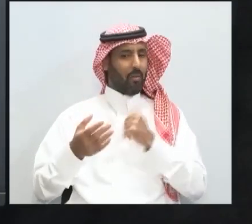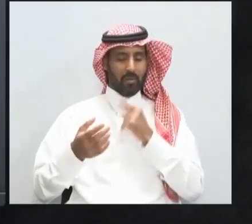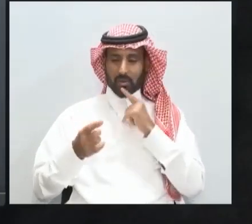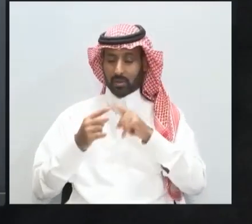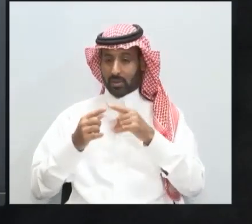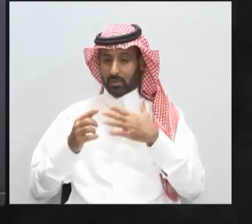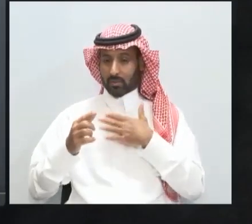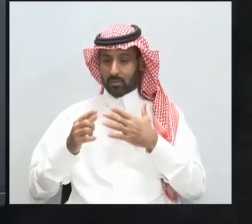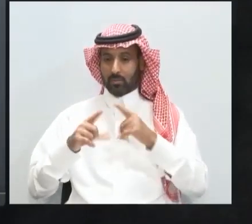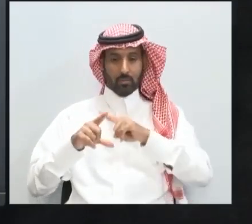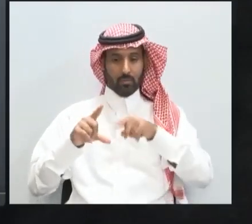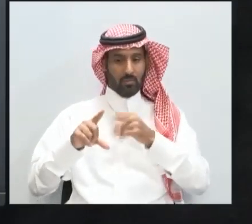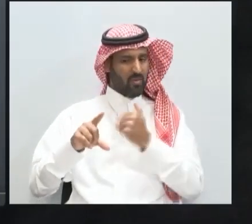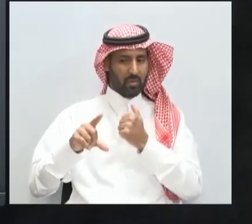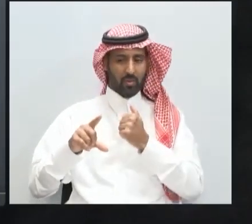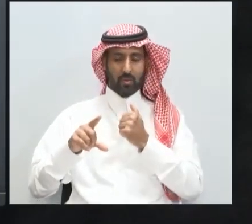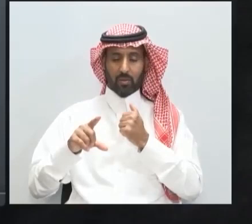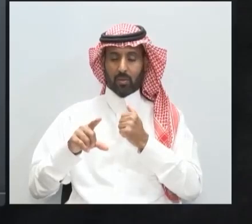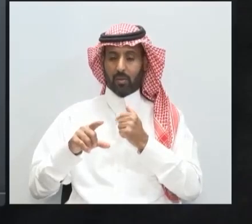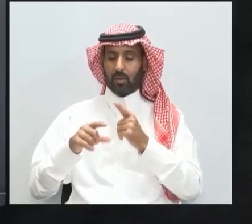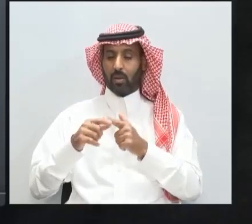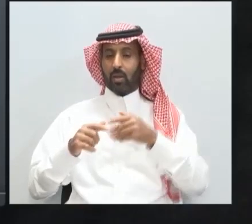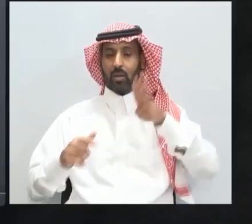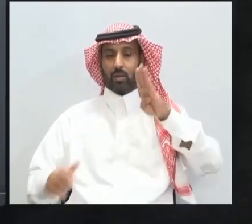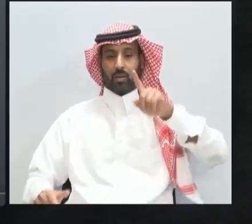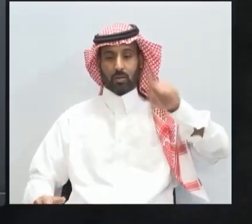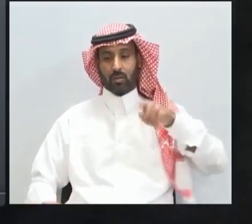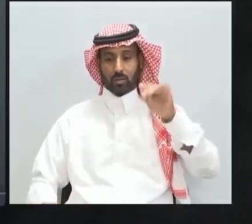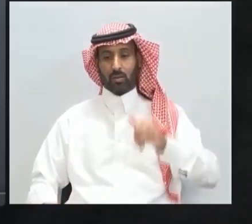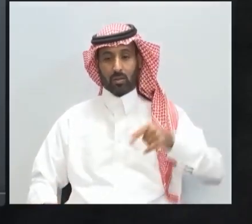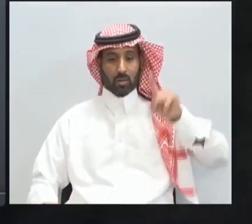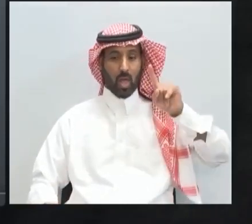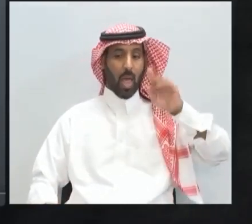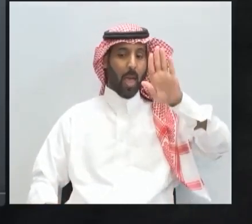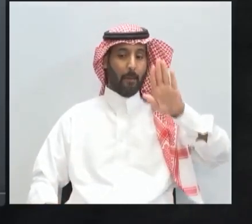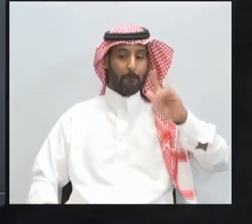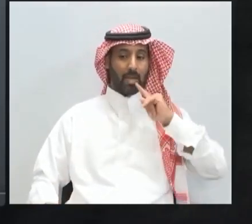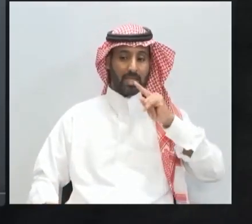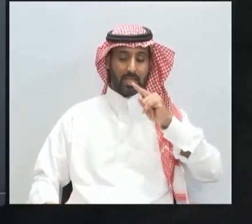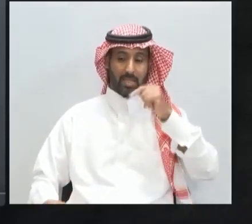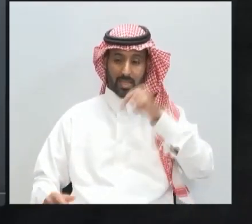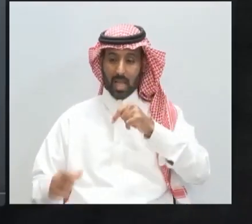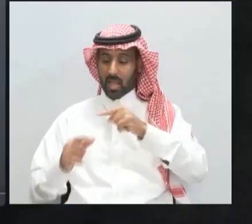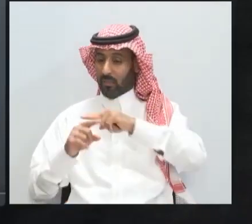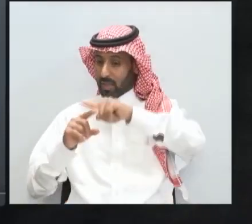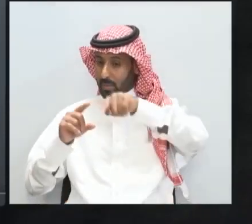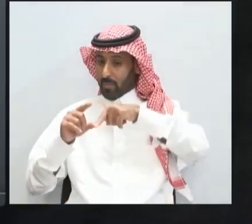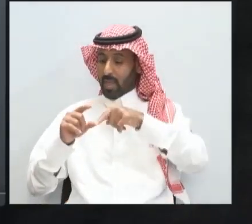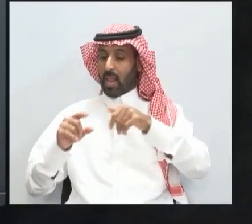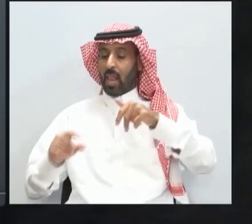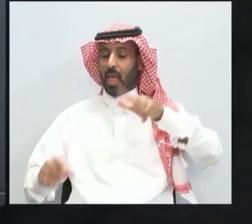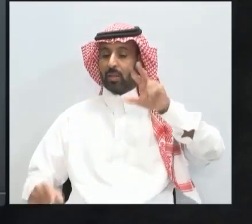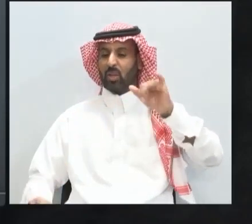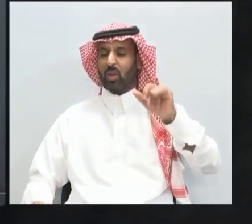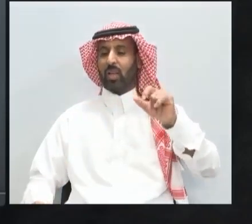بينما في مرحله الكربس سوف تحتاج هذه العمليه لوجود الاكسجين هذه العمليه تحدث في الميتوكندريا ايضا في